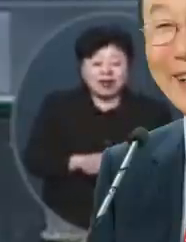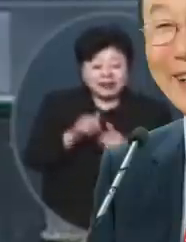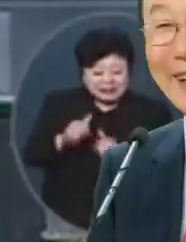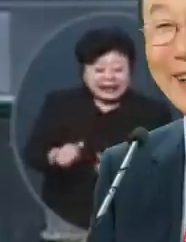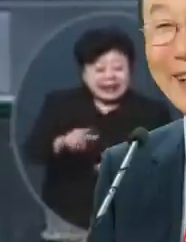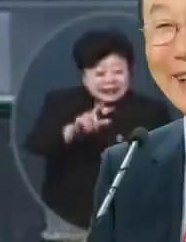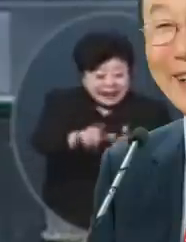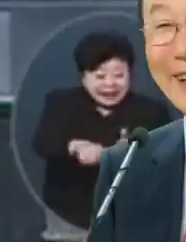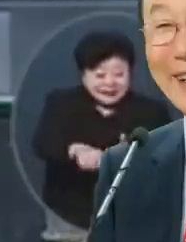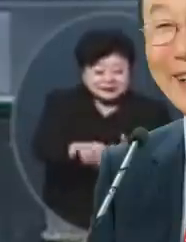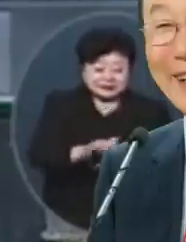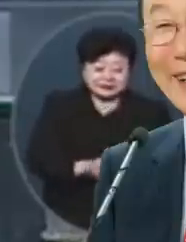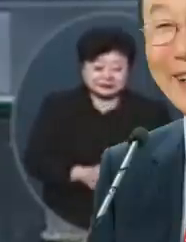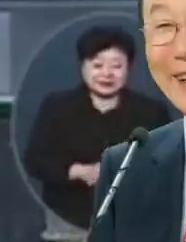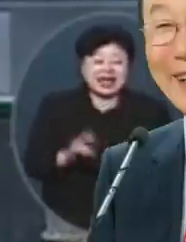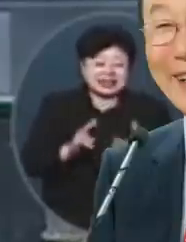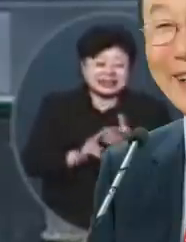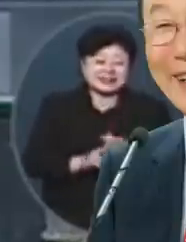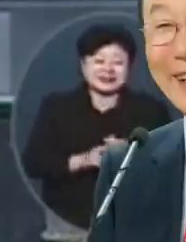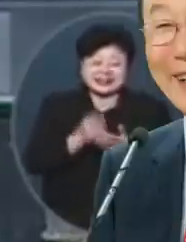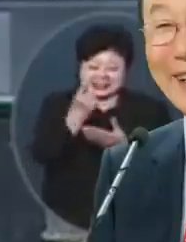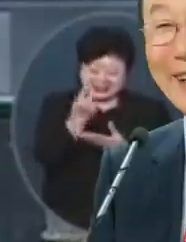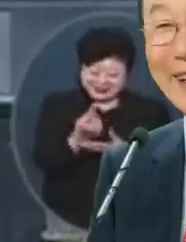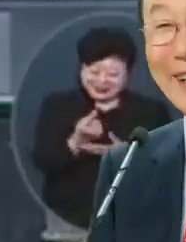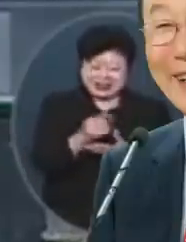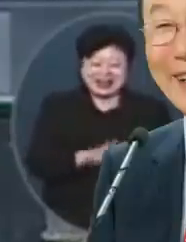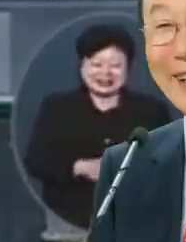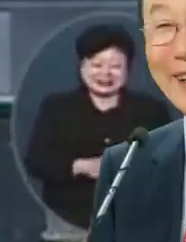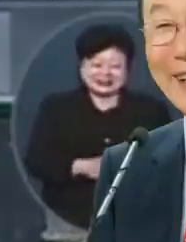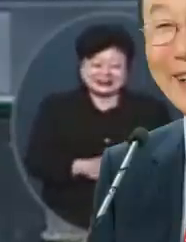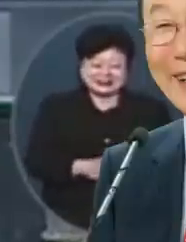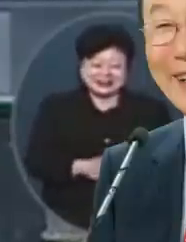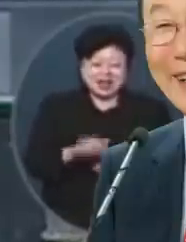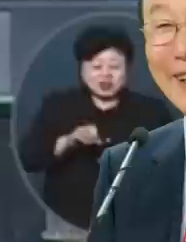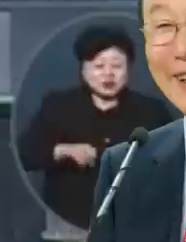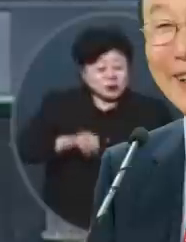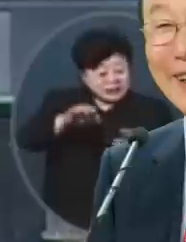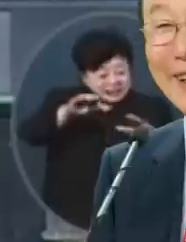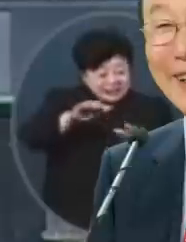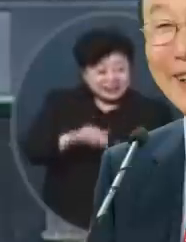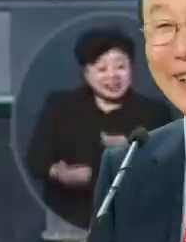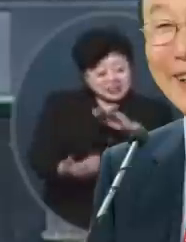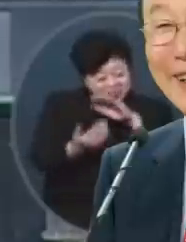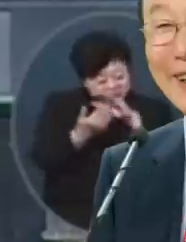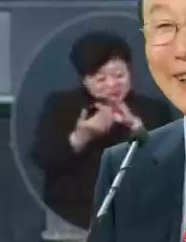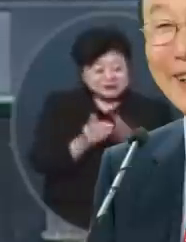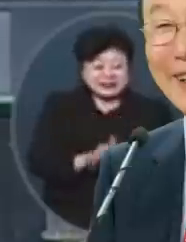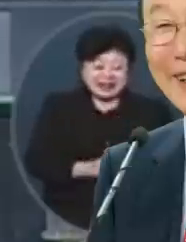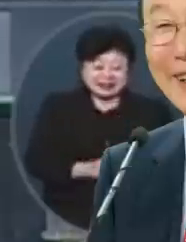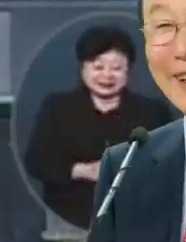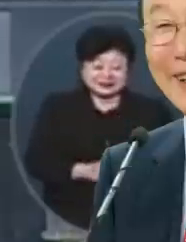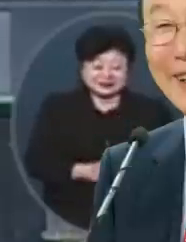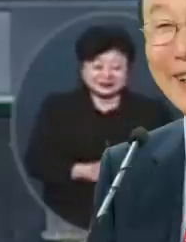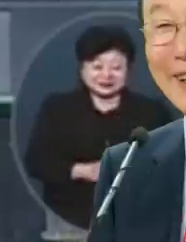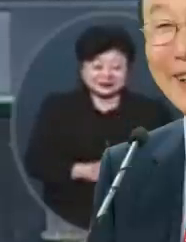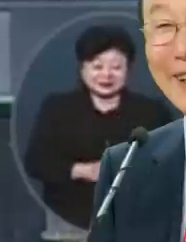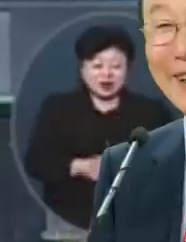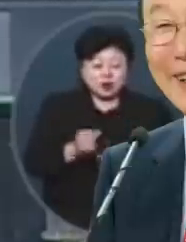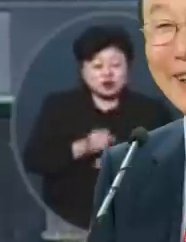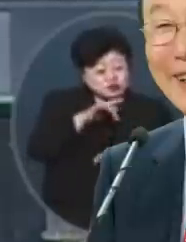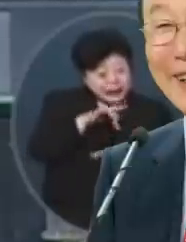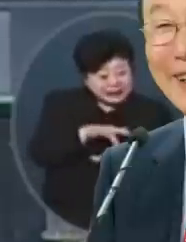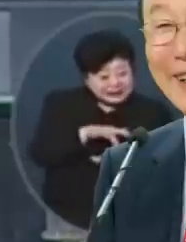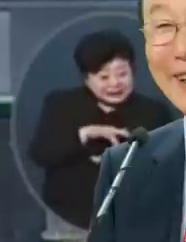따라가면 기적이 일어나고 소원이 이루어지는 것입니다. 원수